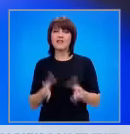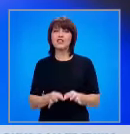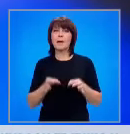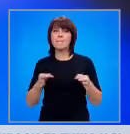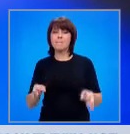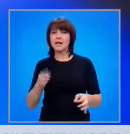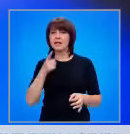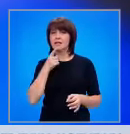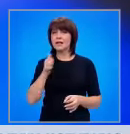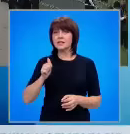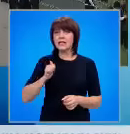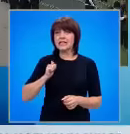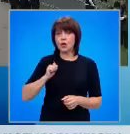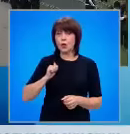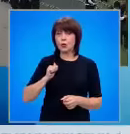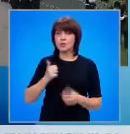там?